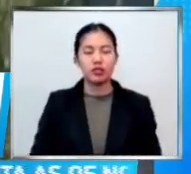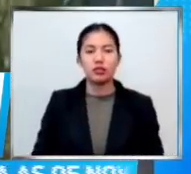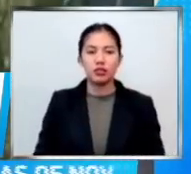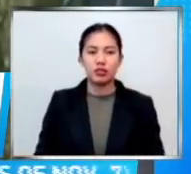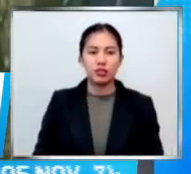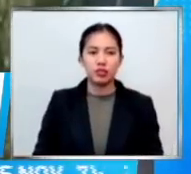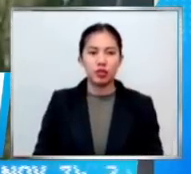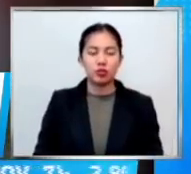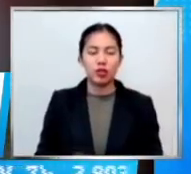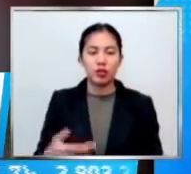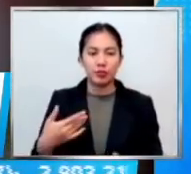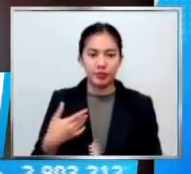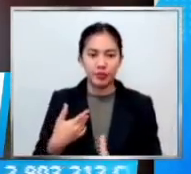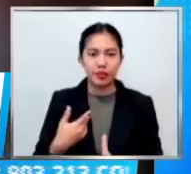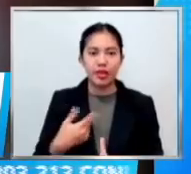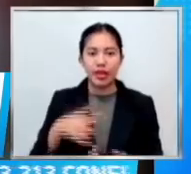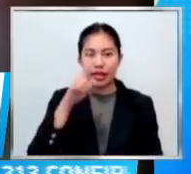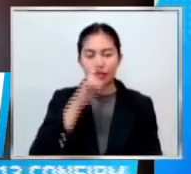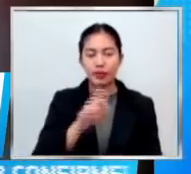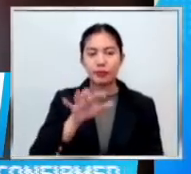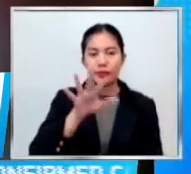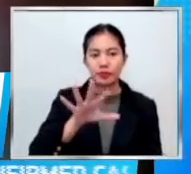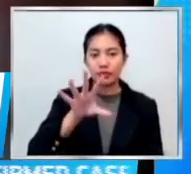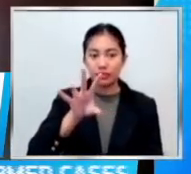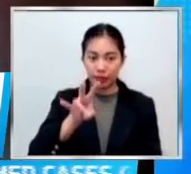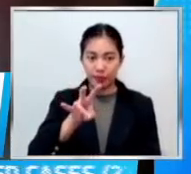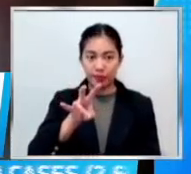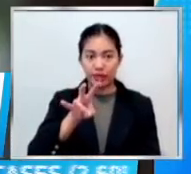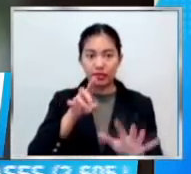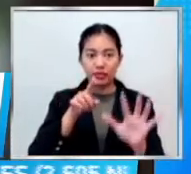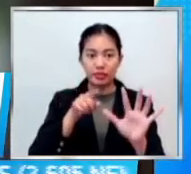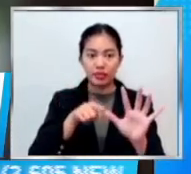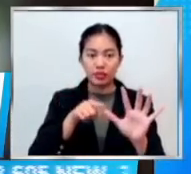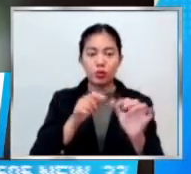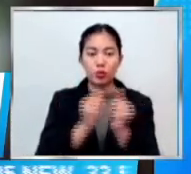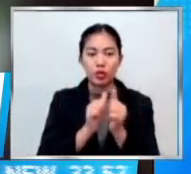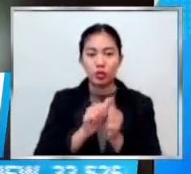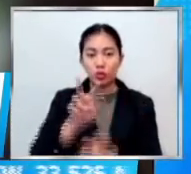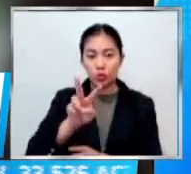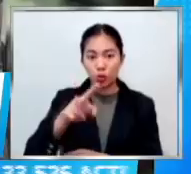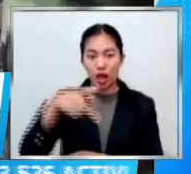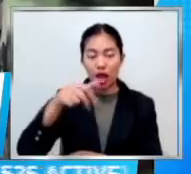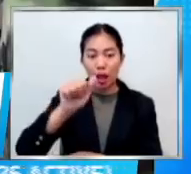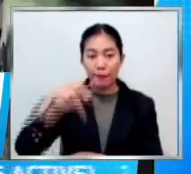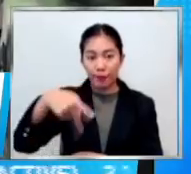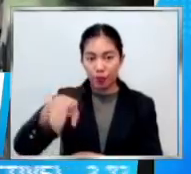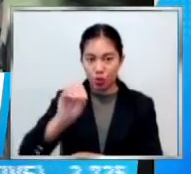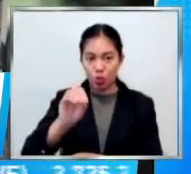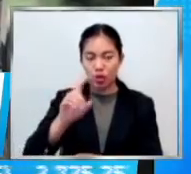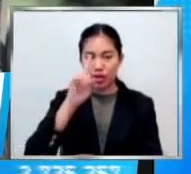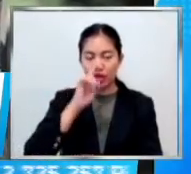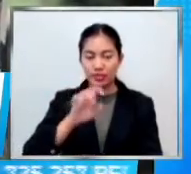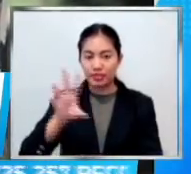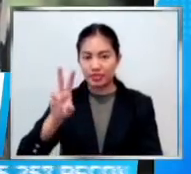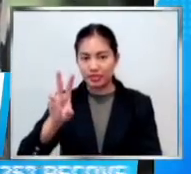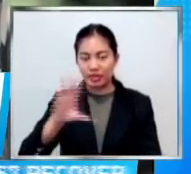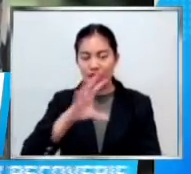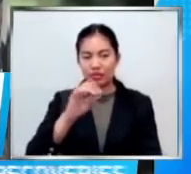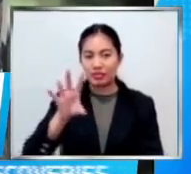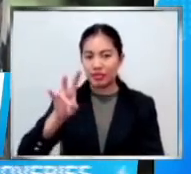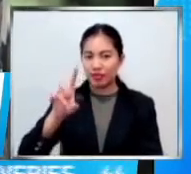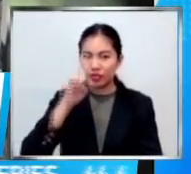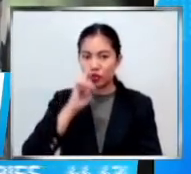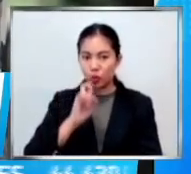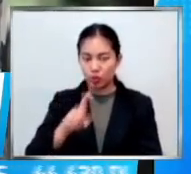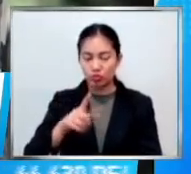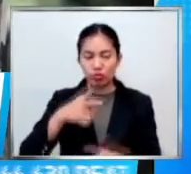ang 72 taong gulang na si Romeo De Leon at ang 2 nitong apo na 6 at 7 taong gulang. Matapos ang pamamaril sa bahay ni De Leon,